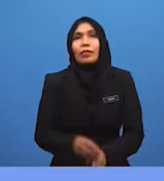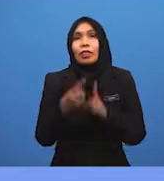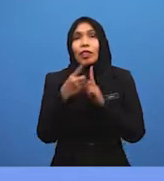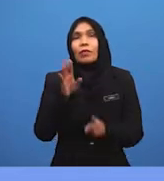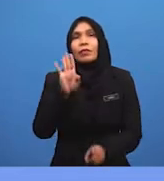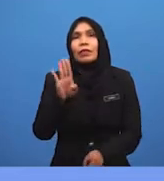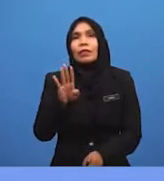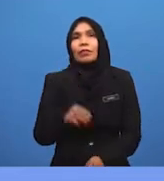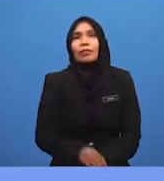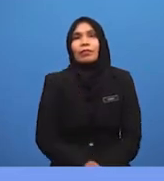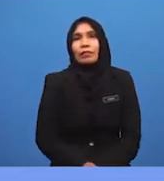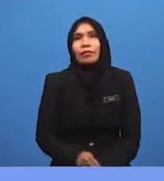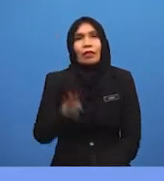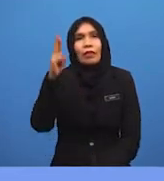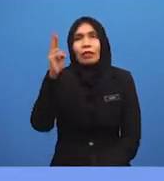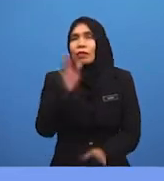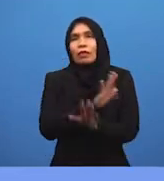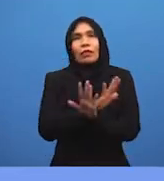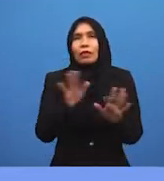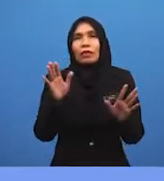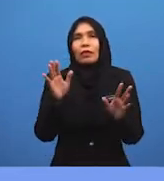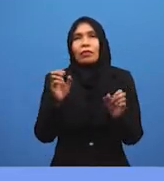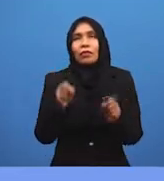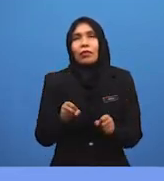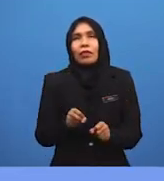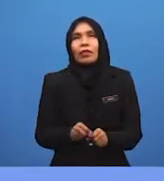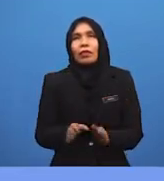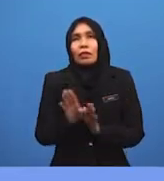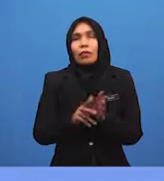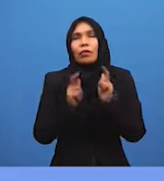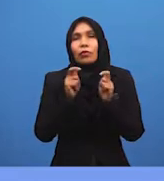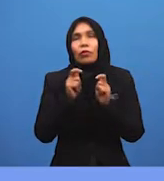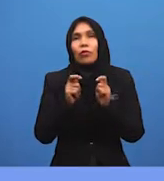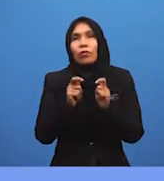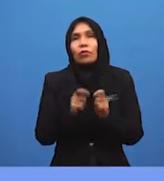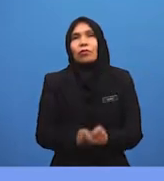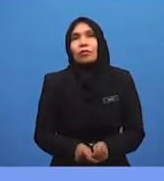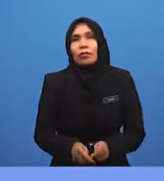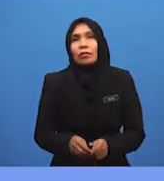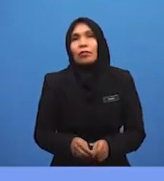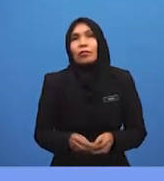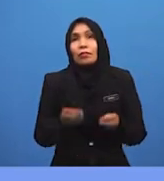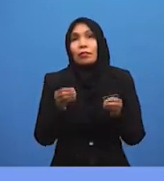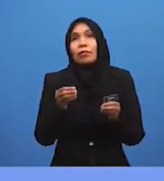Jawapannya B. Rajesh tidak patut bertutur kasar kepada warga sekolah.